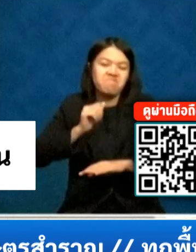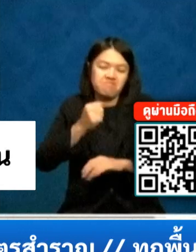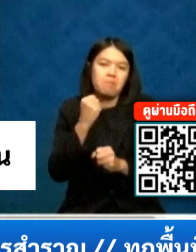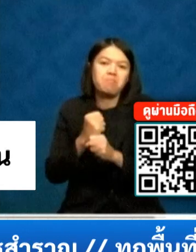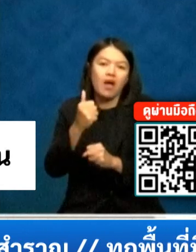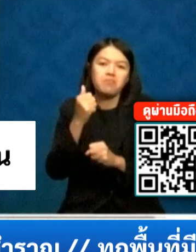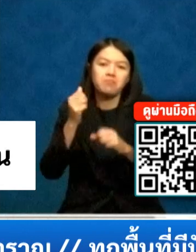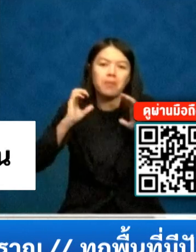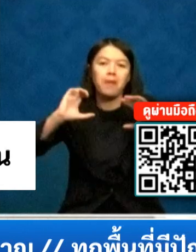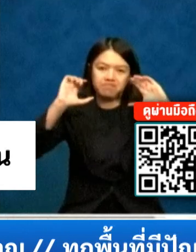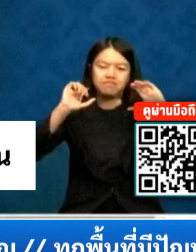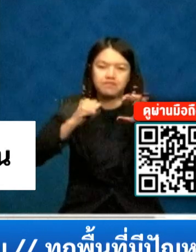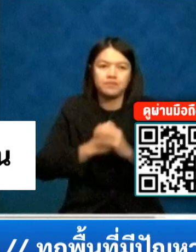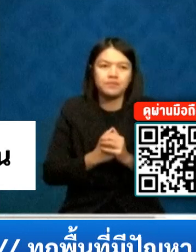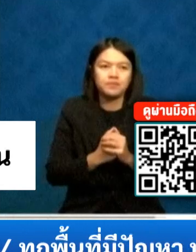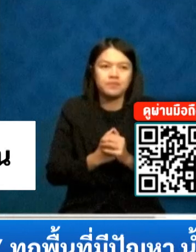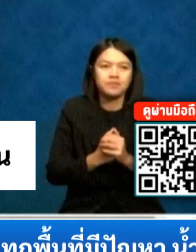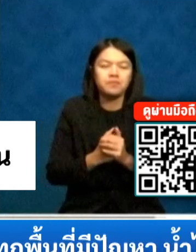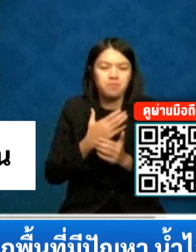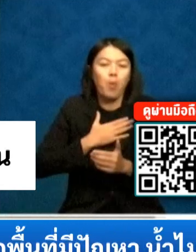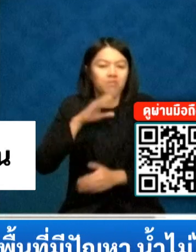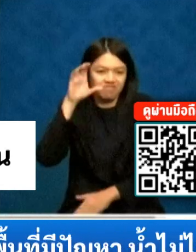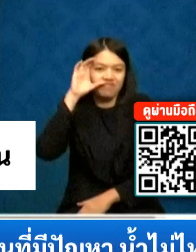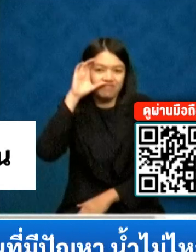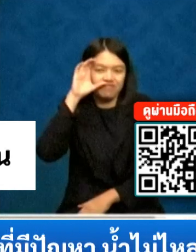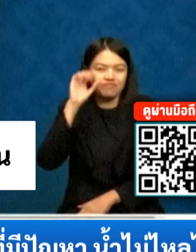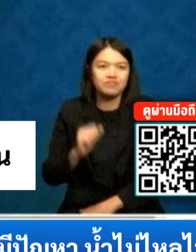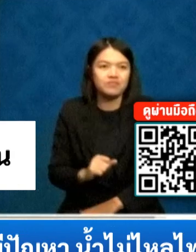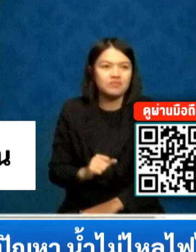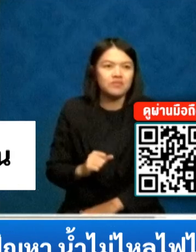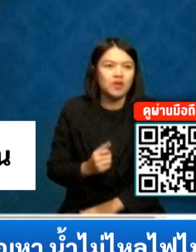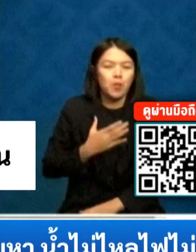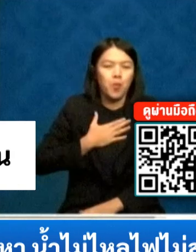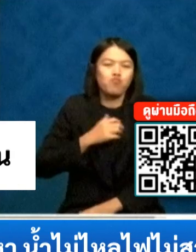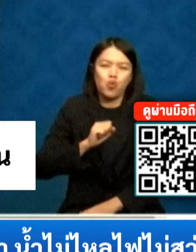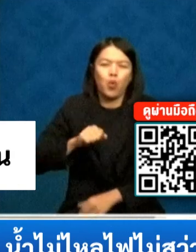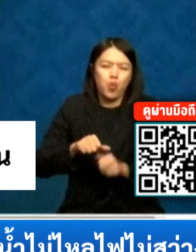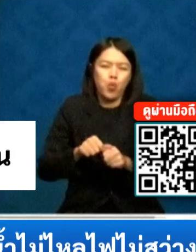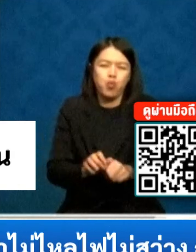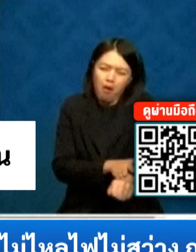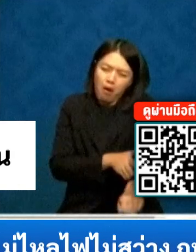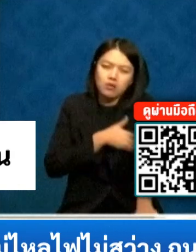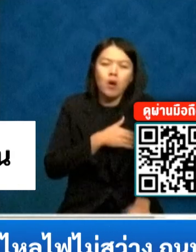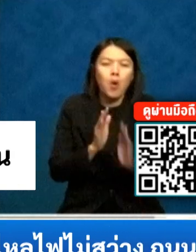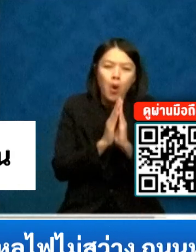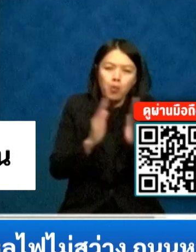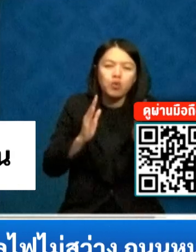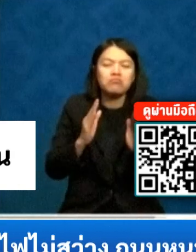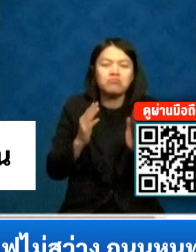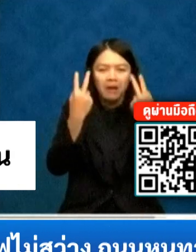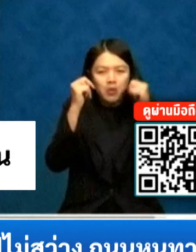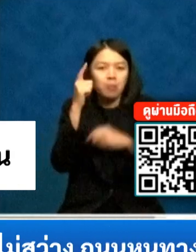นี้ผมเชื่อนะครับเพราะผมก็เป็นผู้แทนมานานผมขอบคุณท่านนายกทักษิณชินวัต